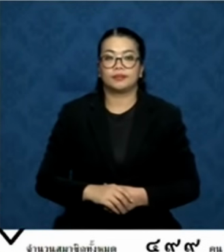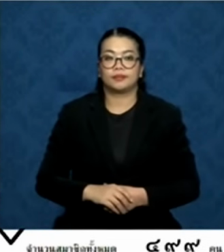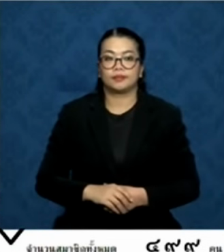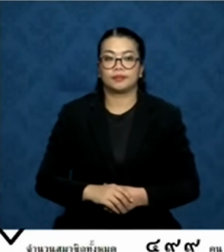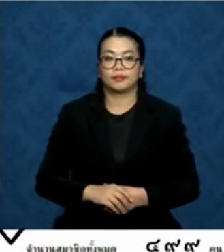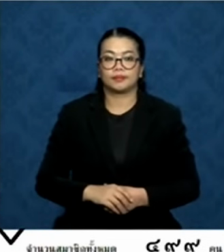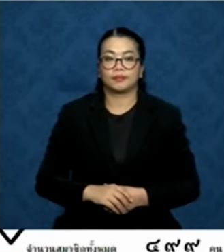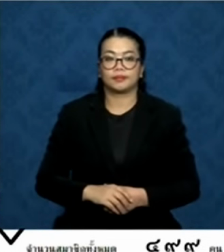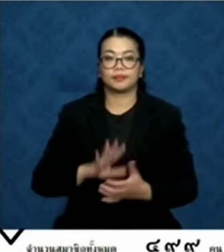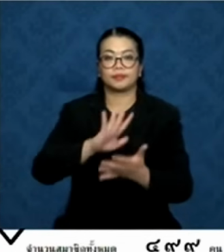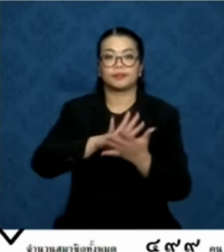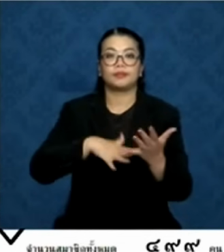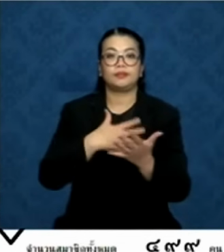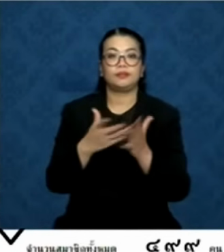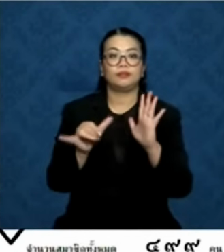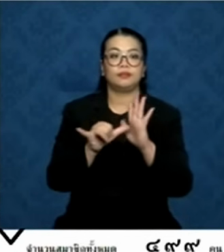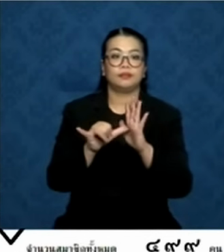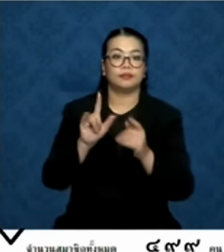ยุทธศาสตร์ที่6